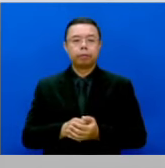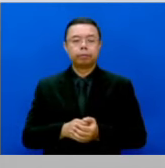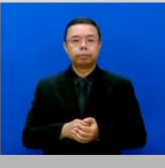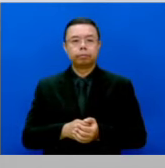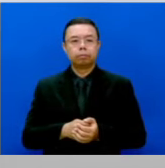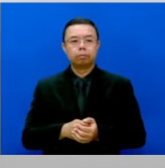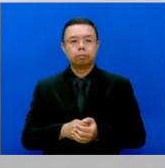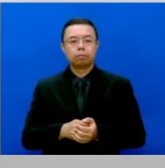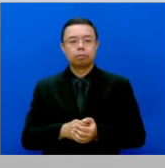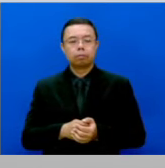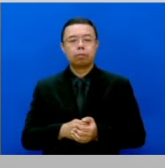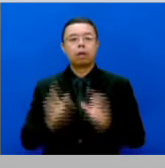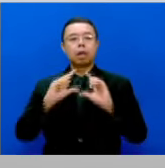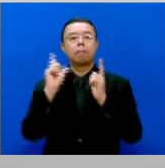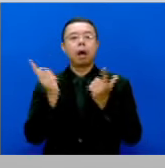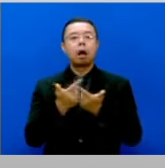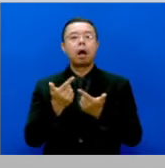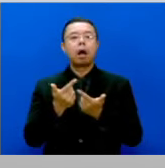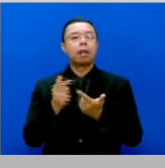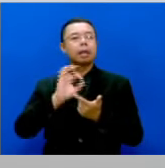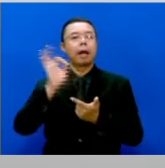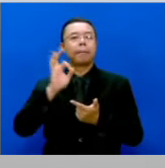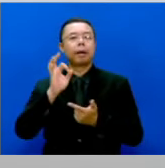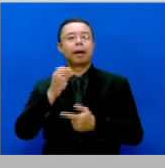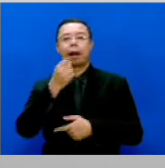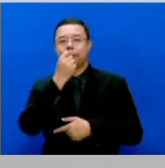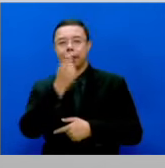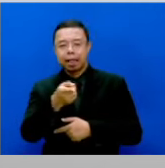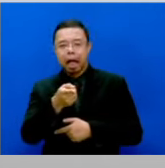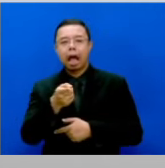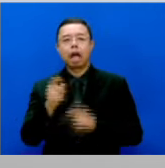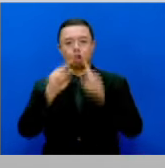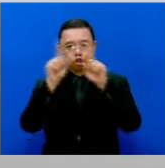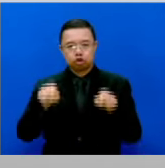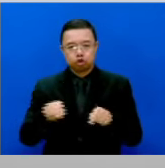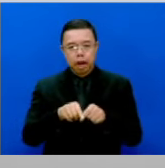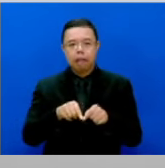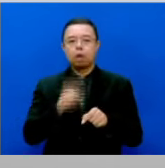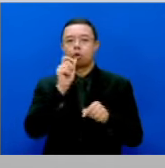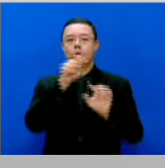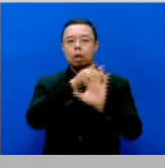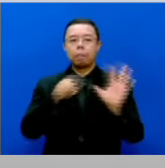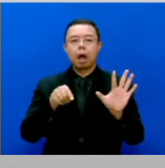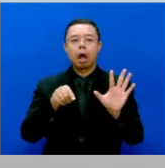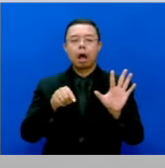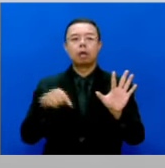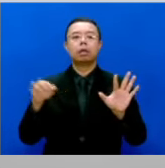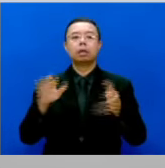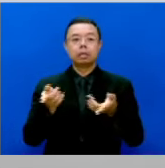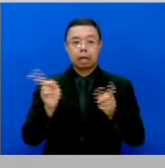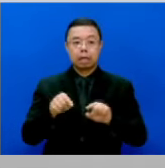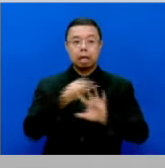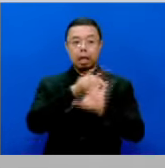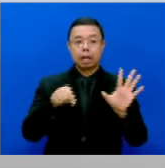Israel lembaga tersebut juga tidak memberikan mandat kelembagaan bagi kelimanya sehingga apa yang dilakukan oleh kelima kader